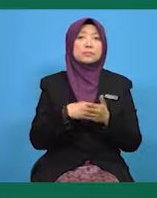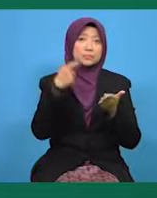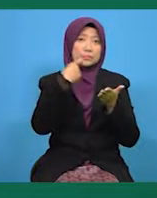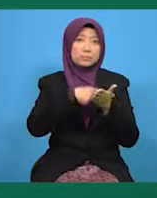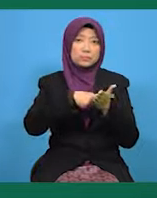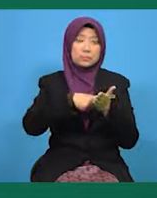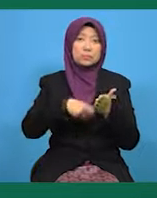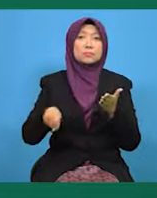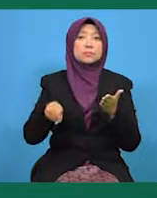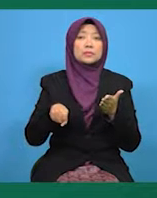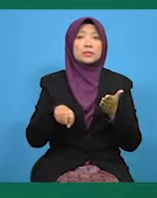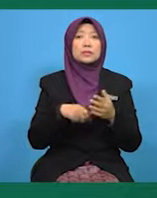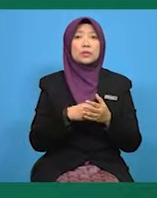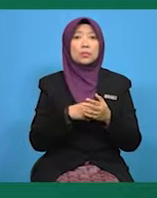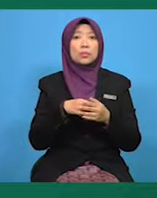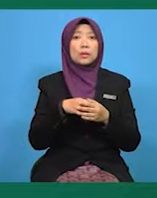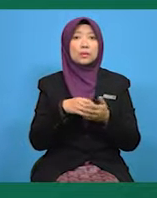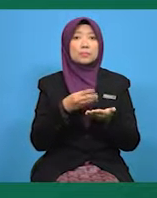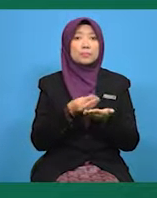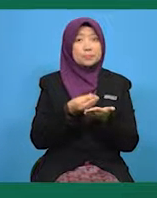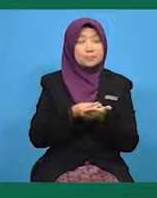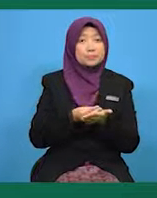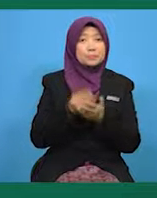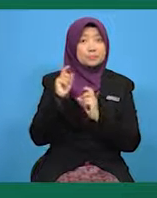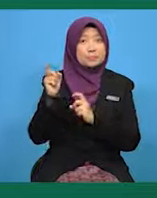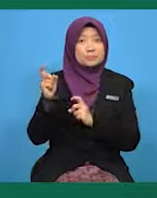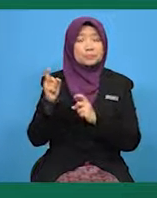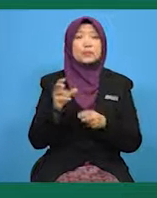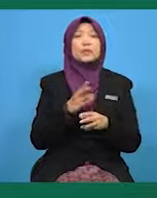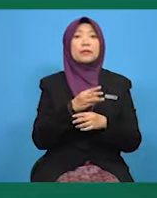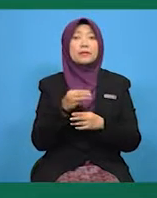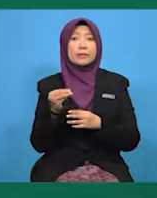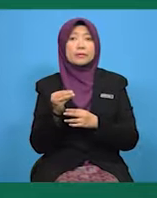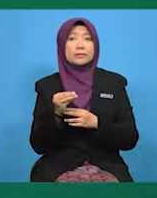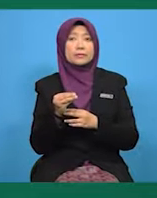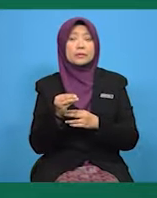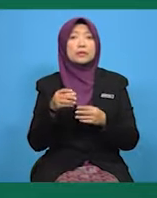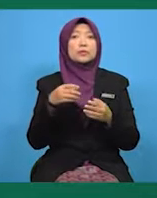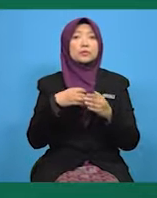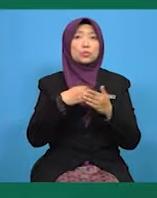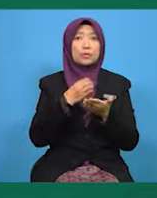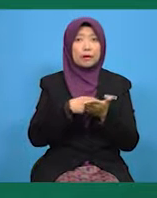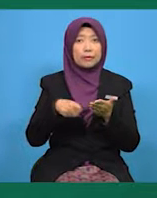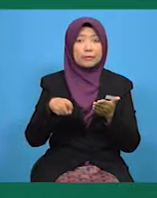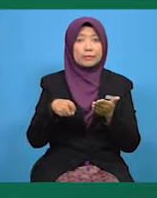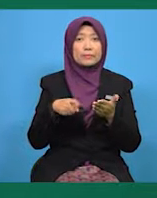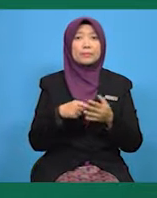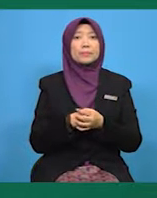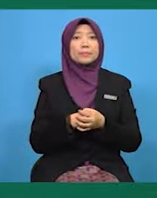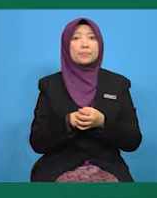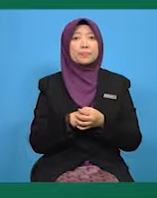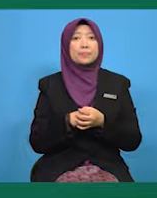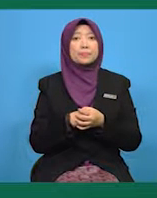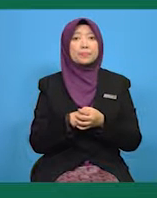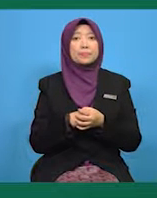tingkat upah, perubahan pada cukai korporat, perubahan terhadap cukai input, perubahan